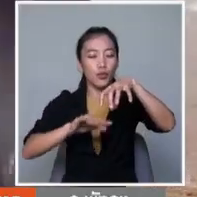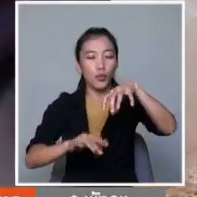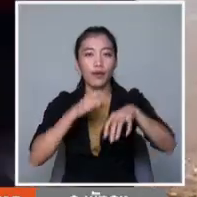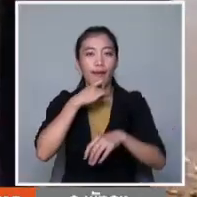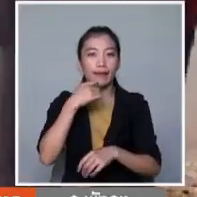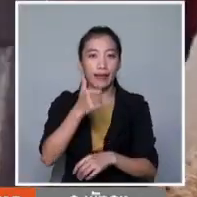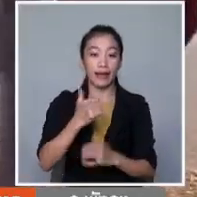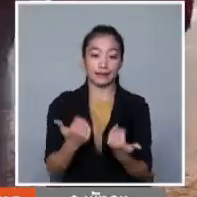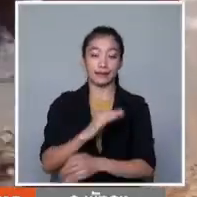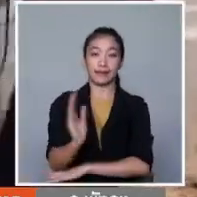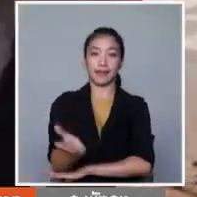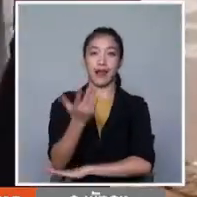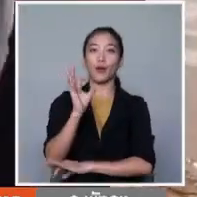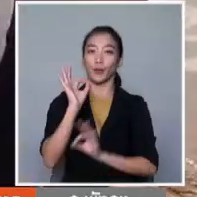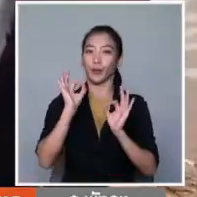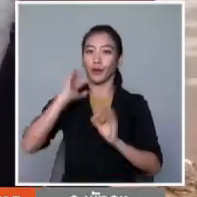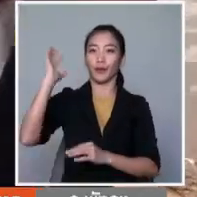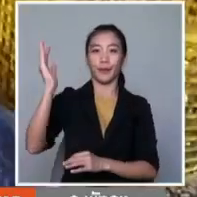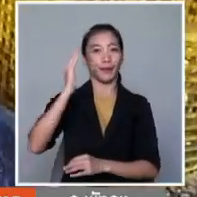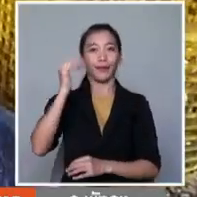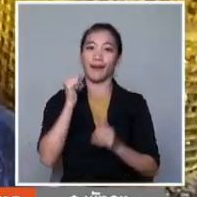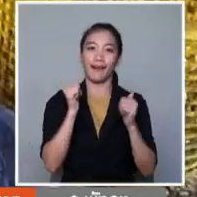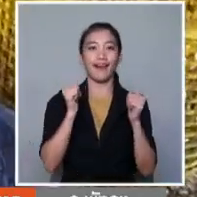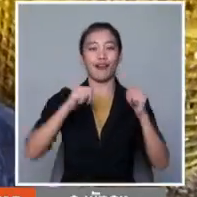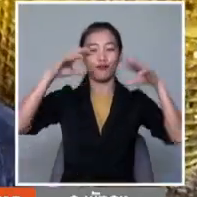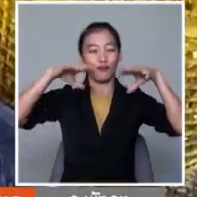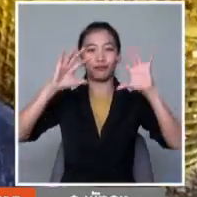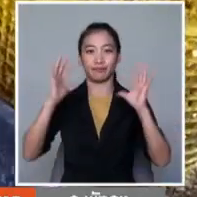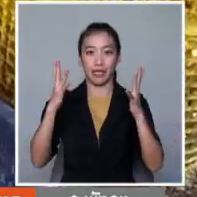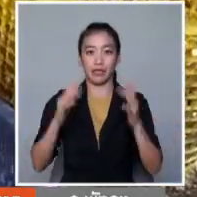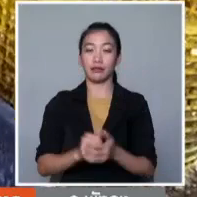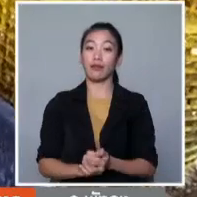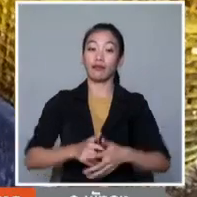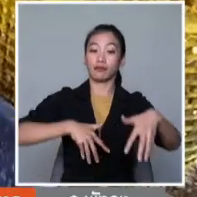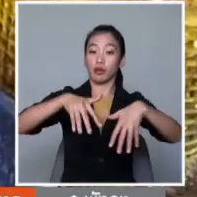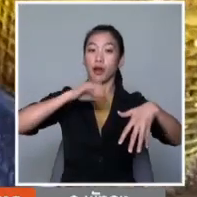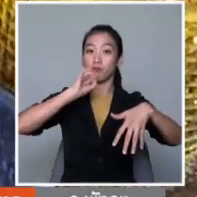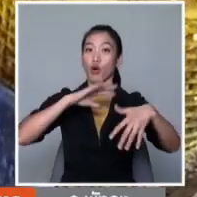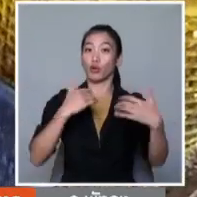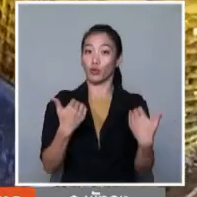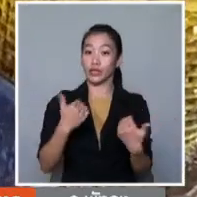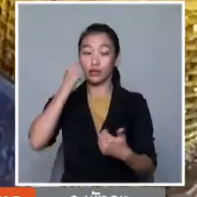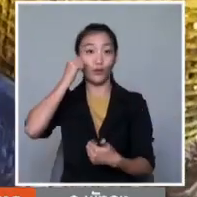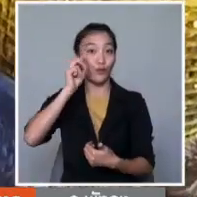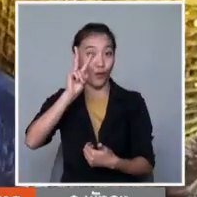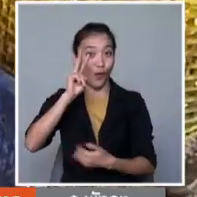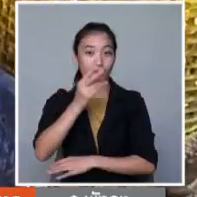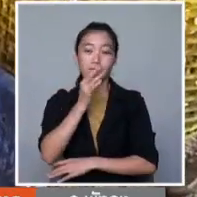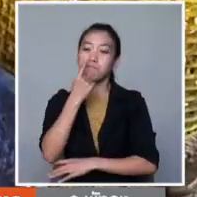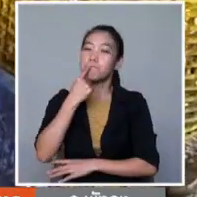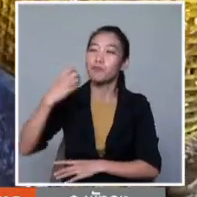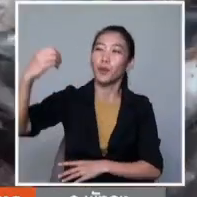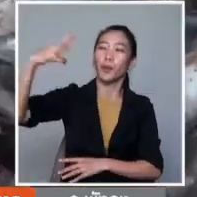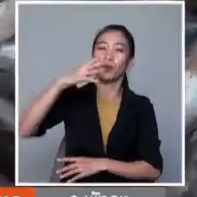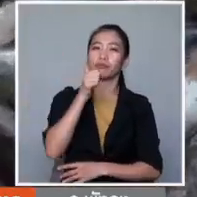าศค่อนข้างปลอดโปร่งนะคะไม่มีฝนลงมาและชาวบ้านเขาก็บอกว่ามีแสงแดดจ้าต่อเนื่องมาเป็นวันที่2แล้วนับเป็นสัญญ